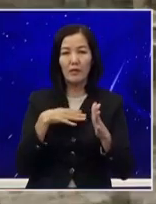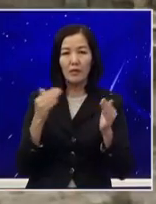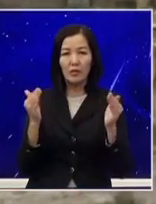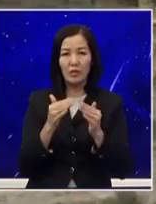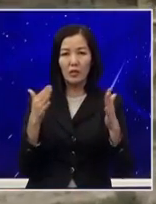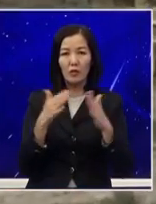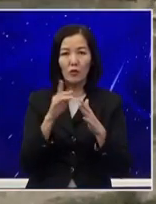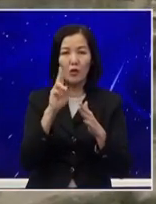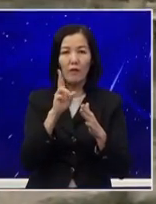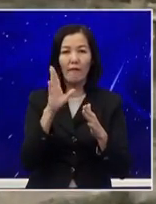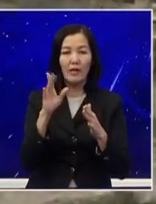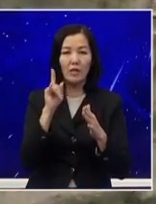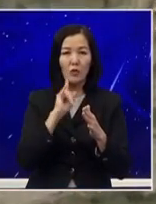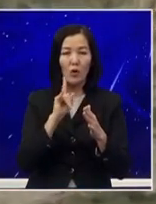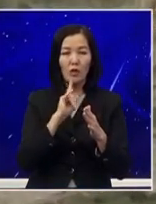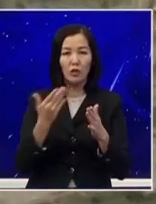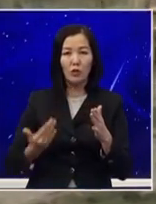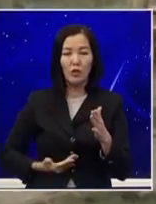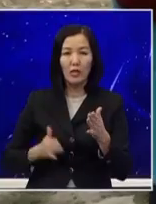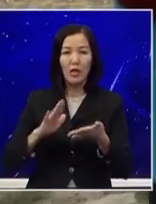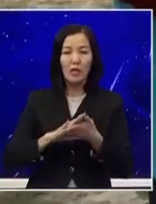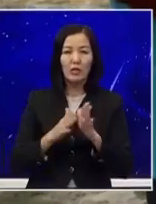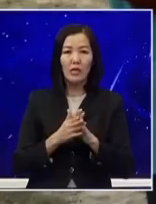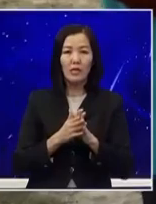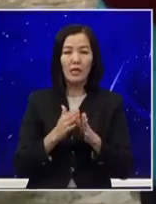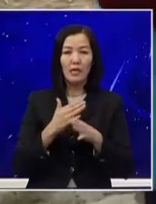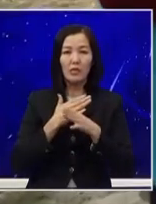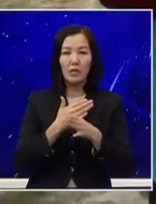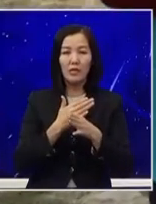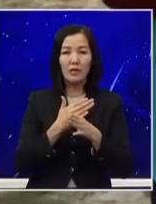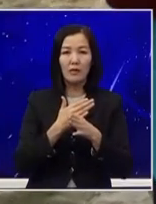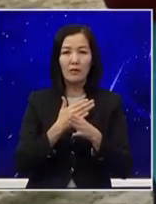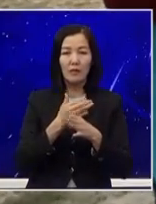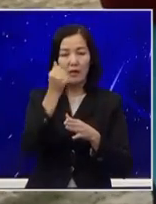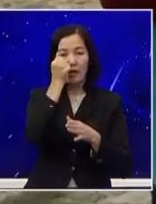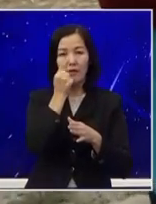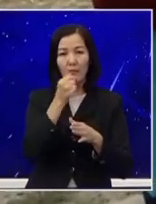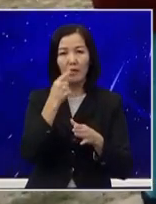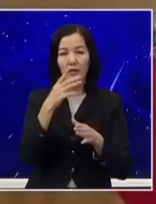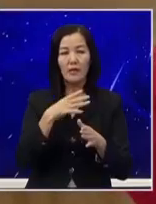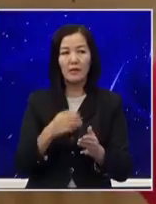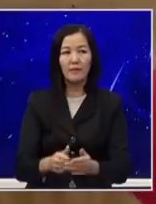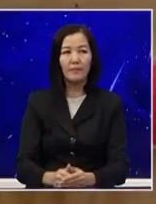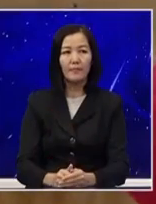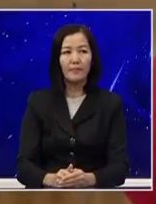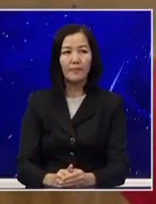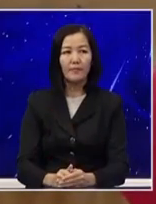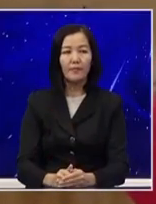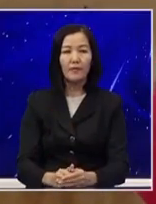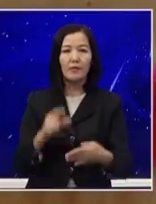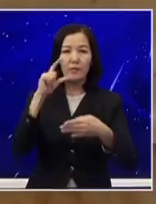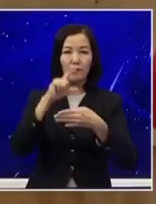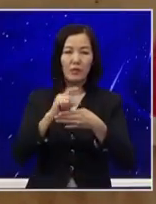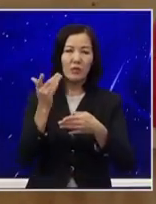баспананы жалға алып тұрып жатыр. Жағдайын ескеріп, жанашыр болған азаматтарға алғысын жаудырып жатты. Аллаға шүкір, осы мешіттен